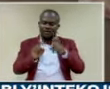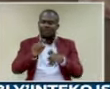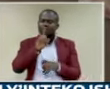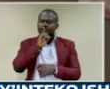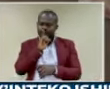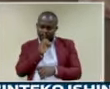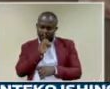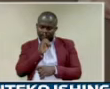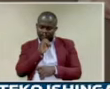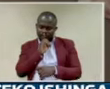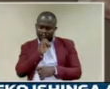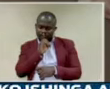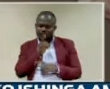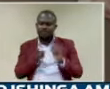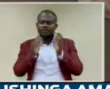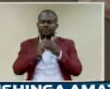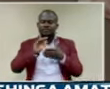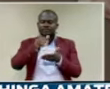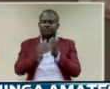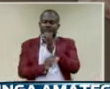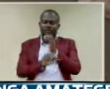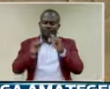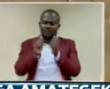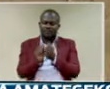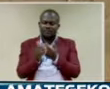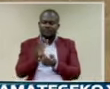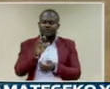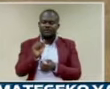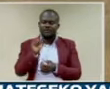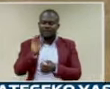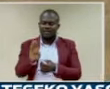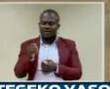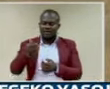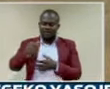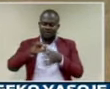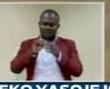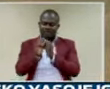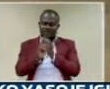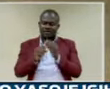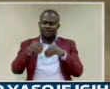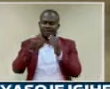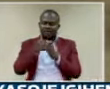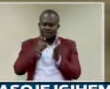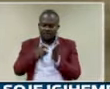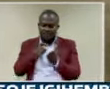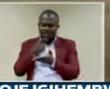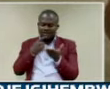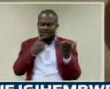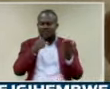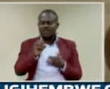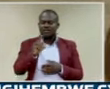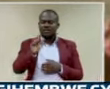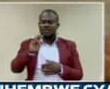bwaruciye burarumira, ariko ikigo cy'igihugu cy'ubuhinzi n'ubworozi RAB bari nacyo cyafatanyije n'akarere gutanga izi nkoko.